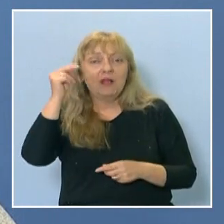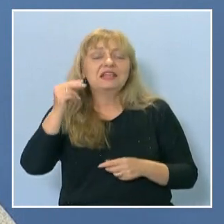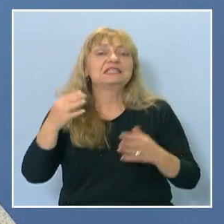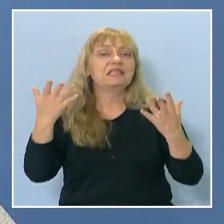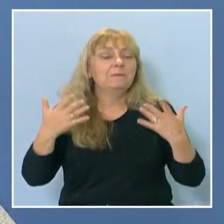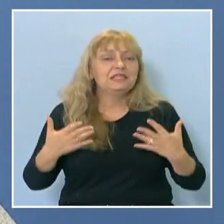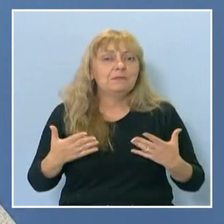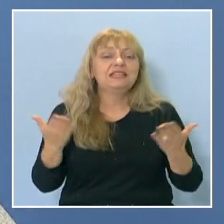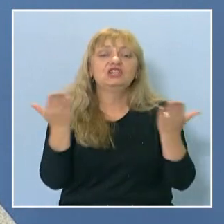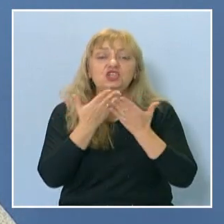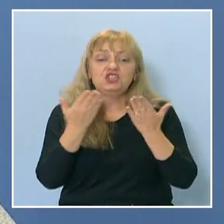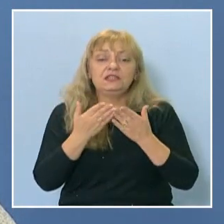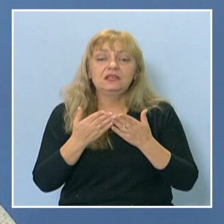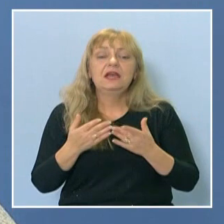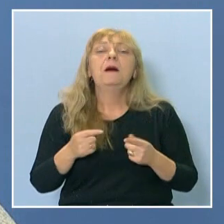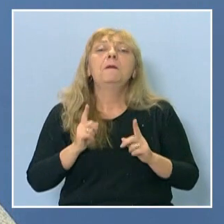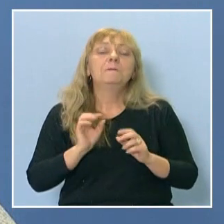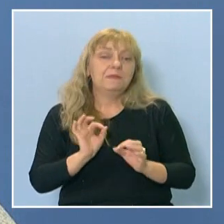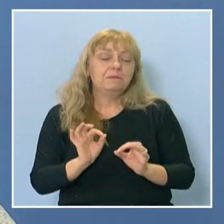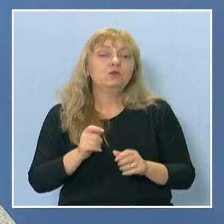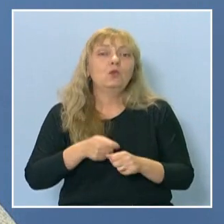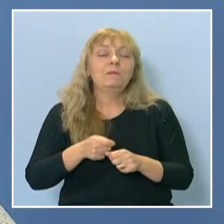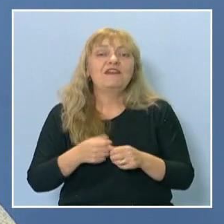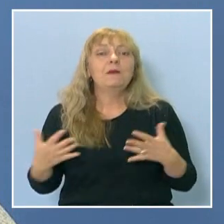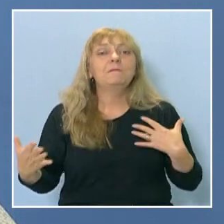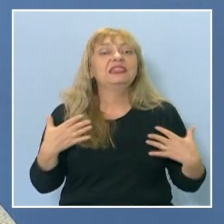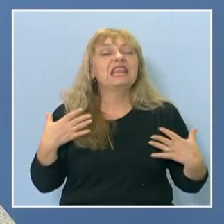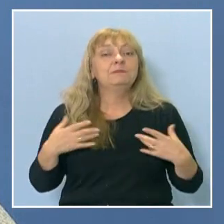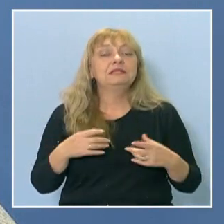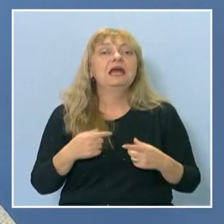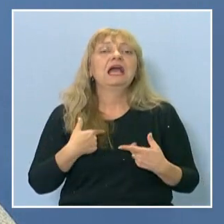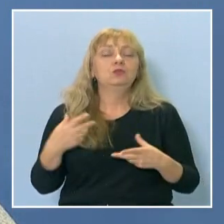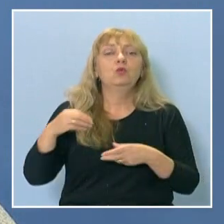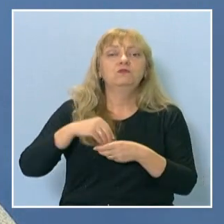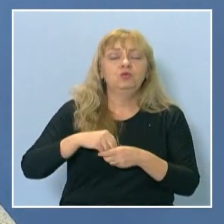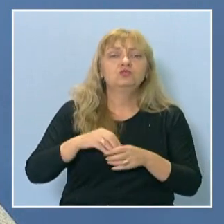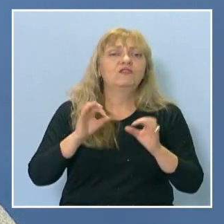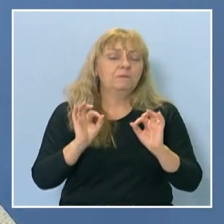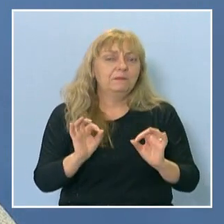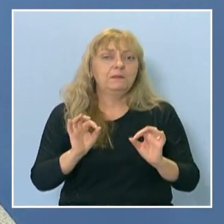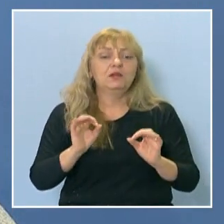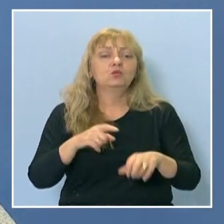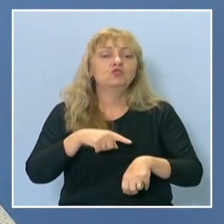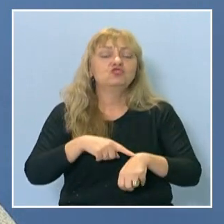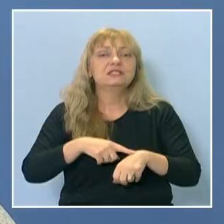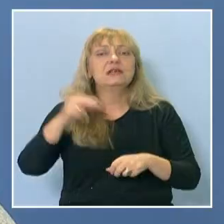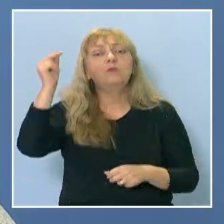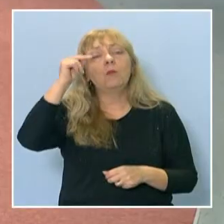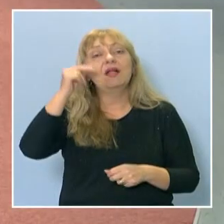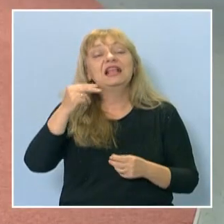правим драматизация, като включвам всеки един талант. Например, часа по български език